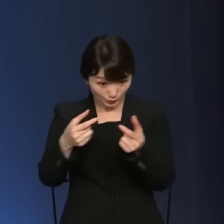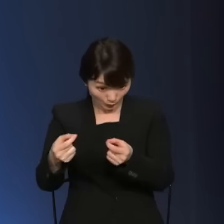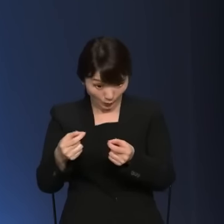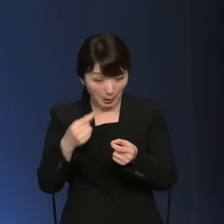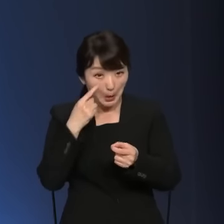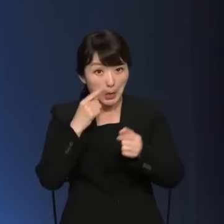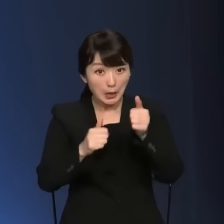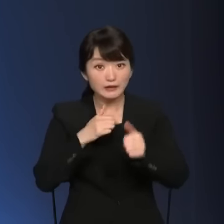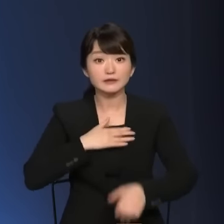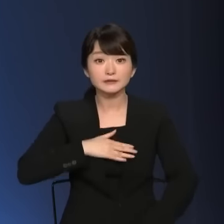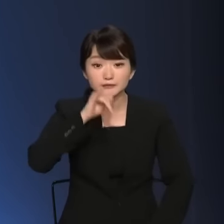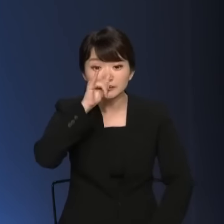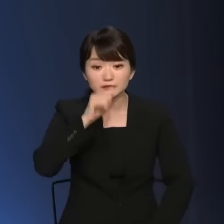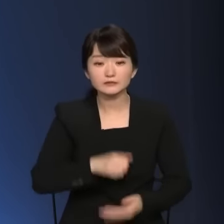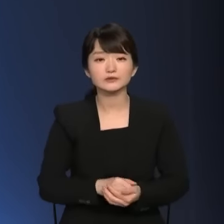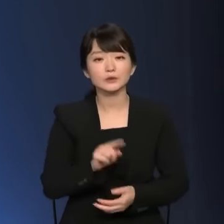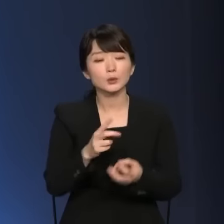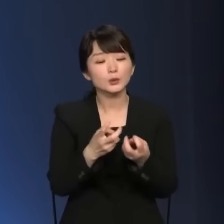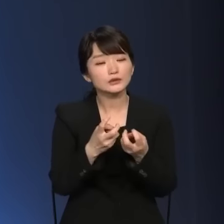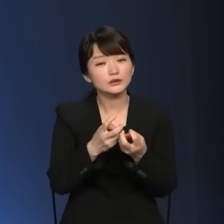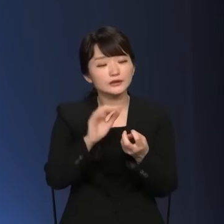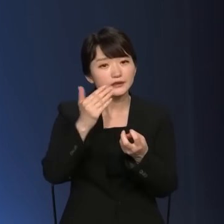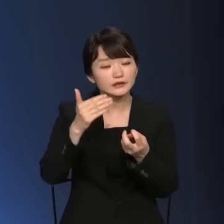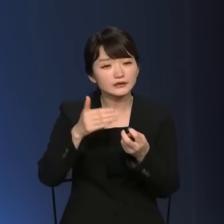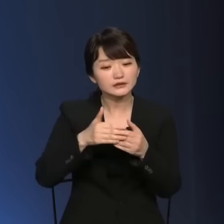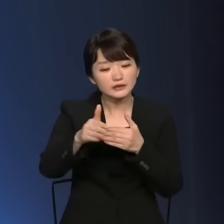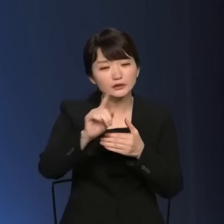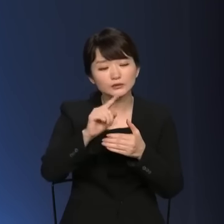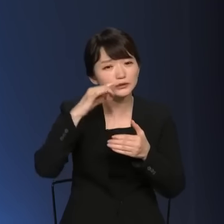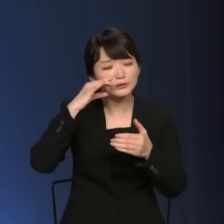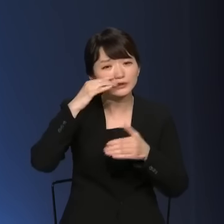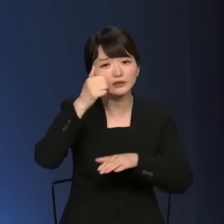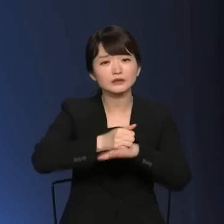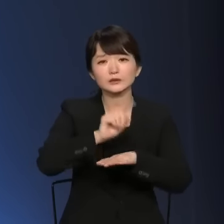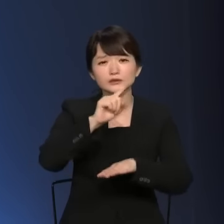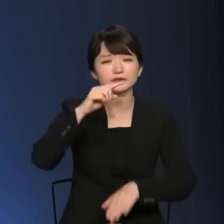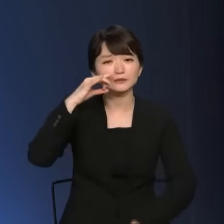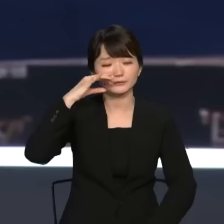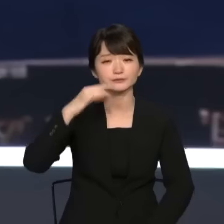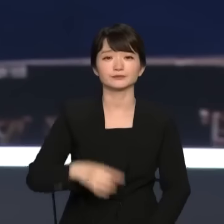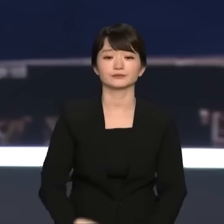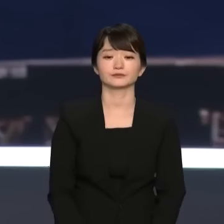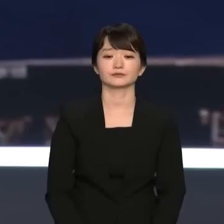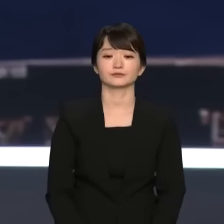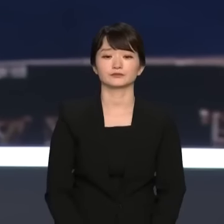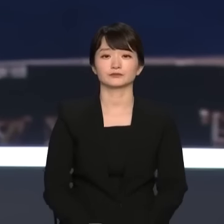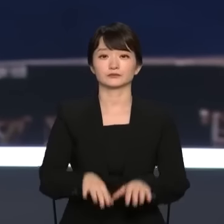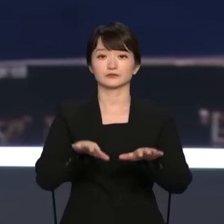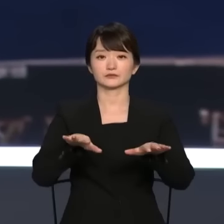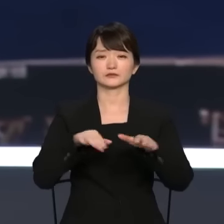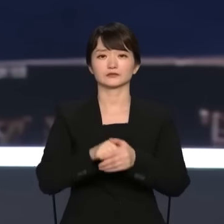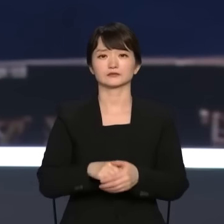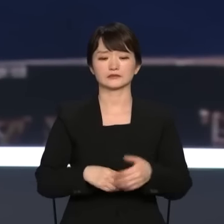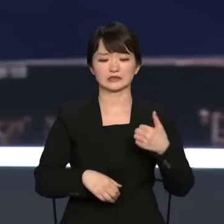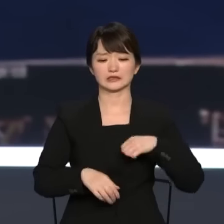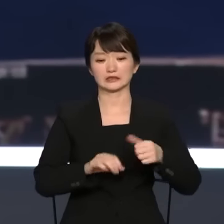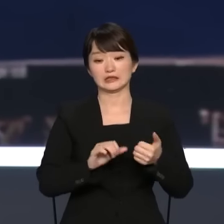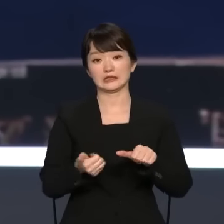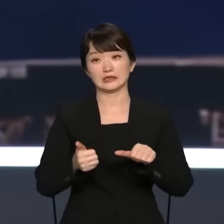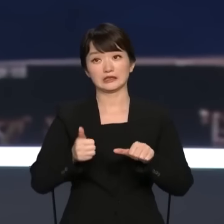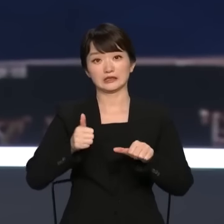저희가 알고 있는데 어떻게 좀 진행이 됐고 또 결과가 어떻게 나왔는지 좀 설명을 해 주실까요네 오늘로 연이를 떠나버린지